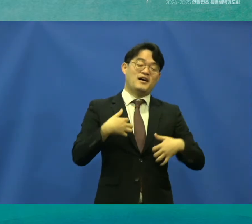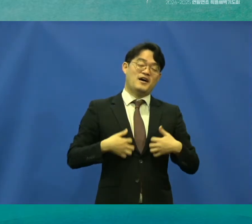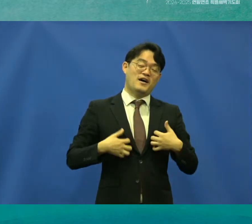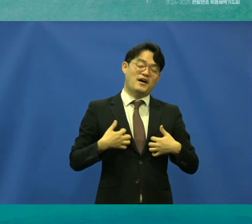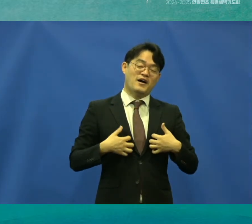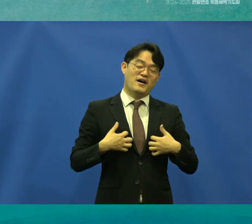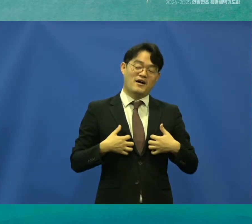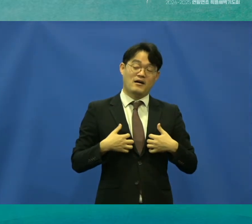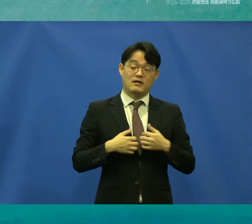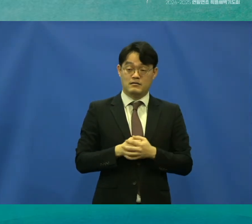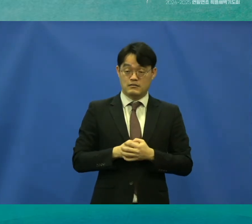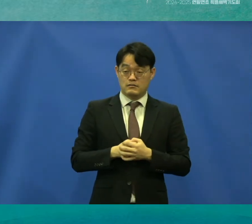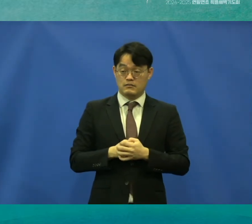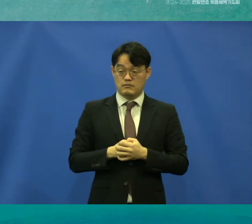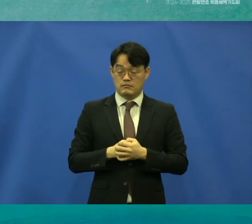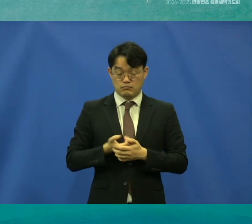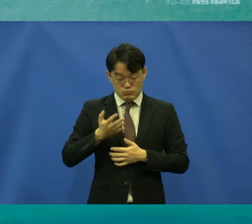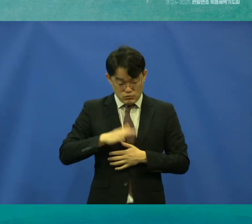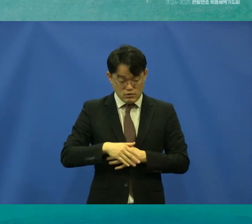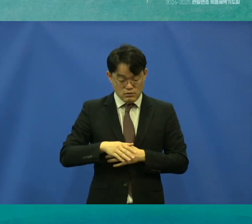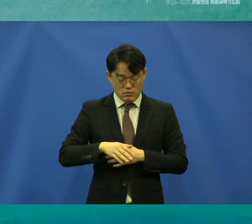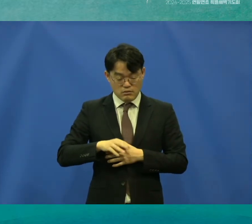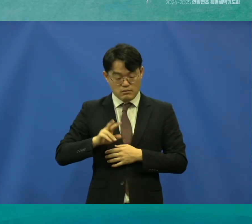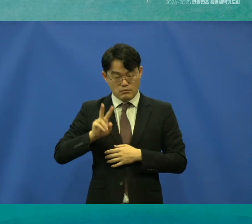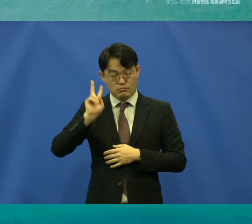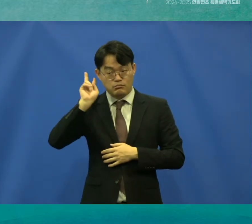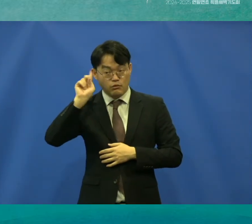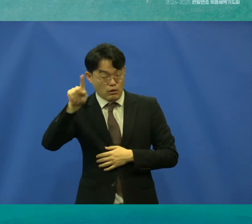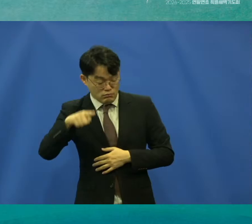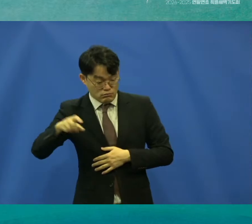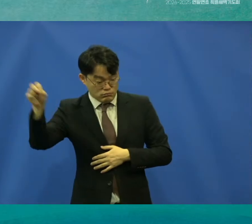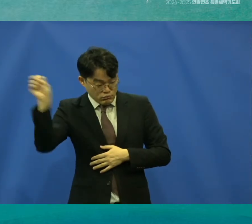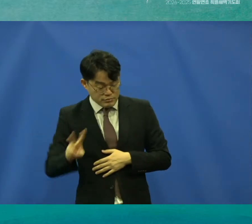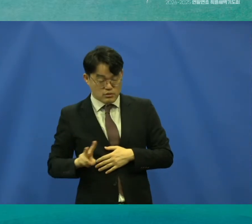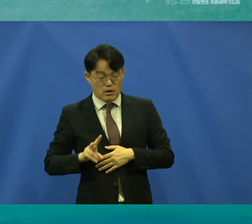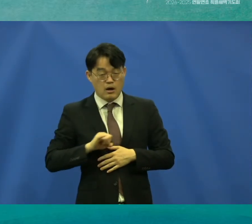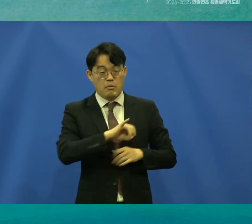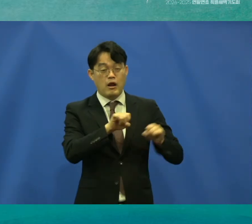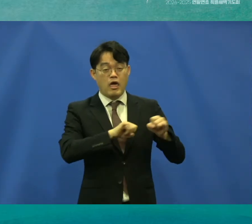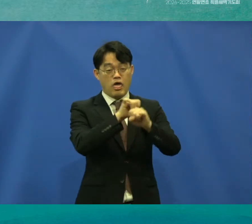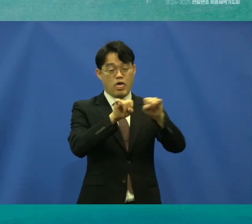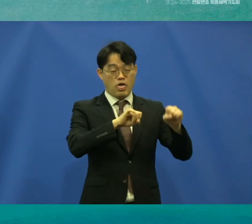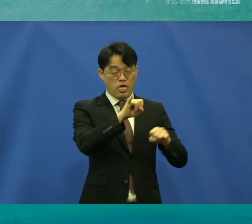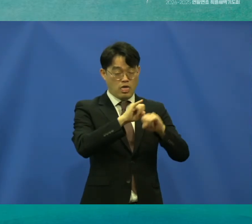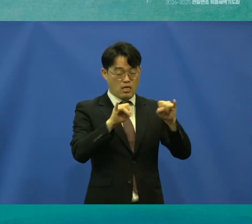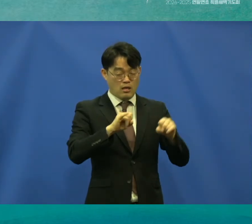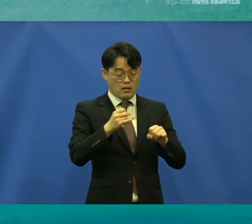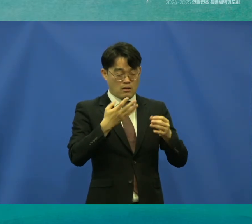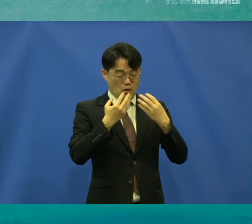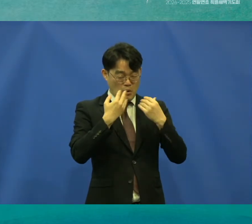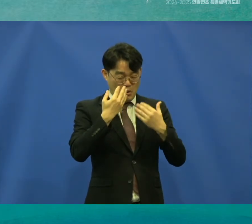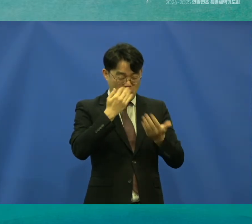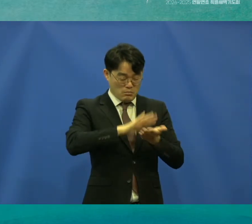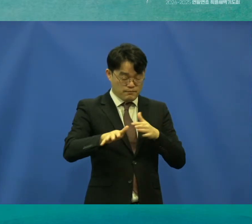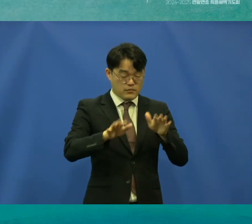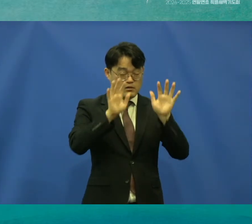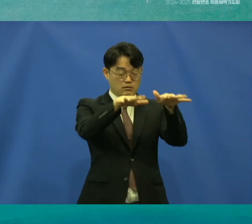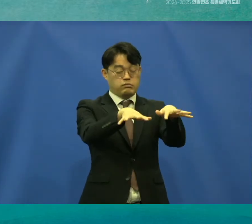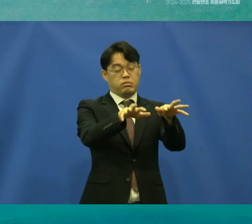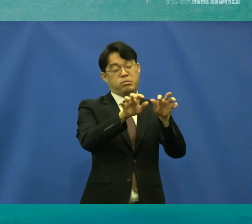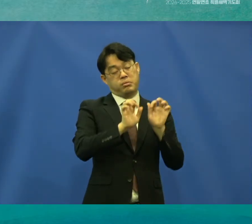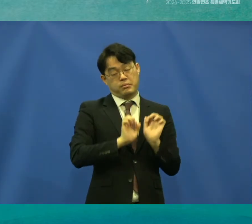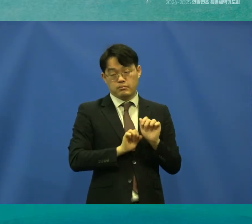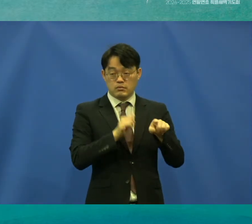이튿날 하나님이 벌레를 보내어 박넝쿨 잎사귀가 시들어 버렸습니다. 요나는 다시 화를 내고 죽고자